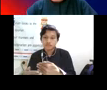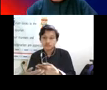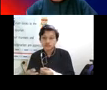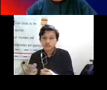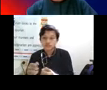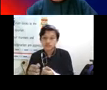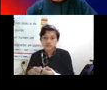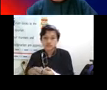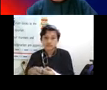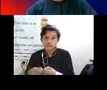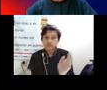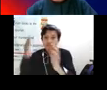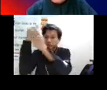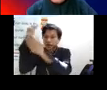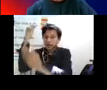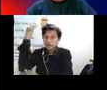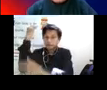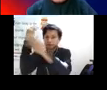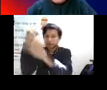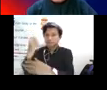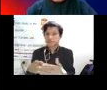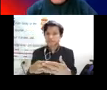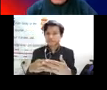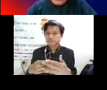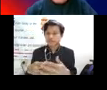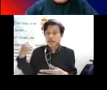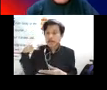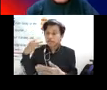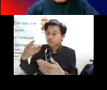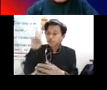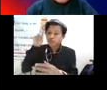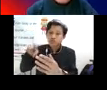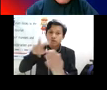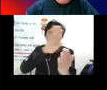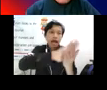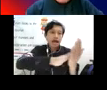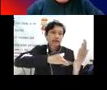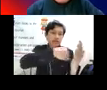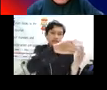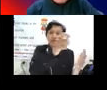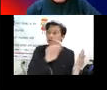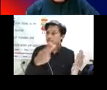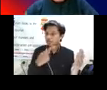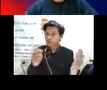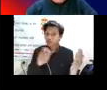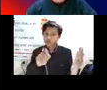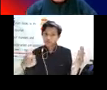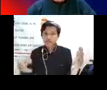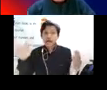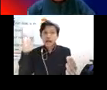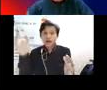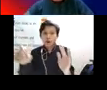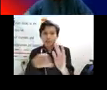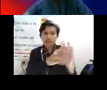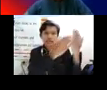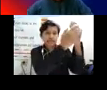akan terlihat detail dari artikel tersebut untuk pertama kita Contohkan untuk